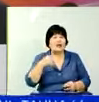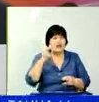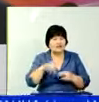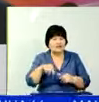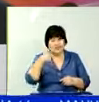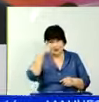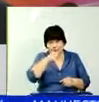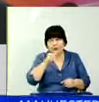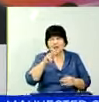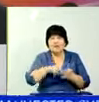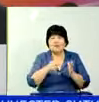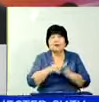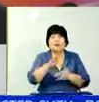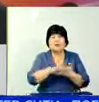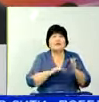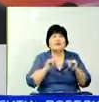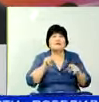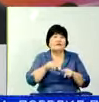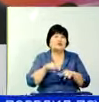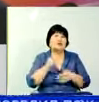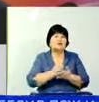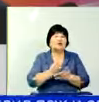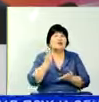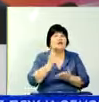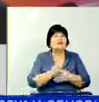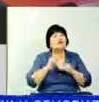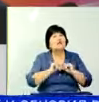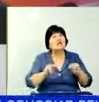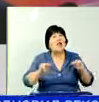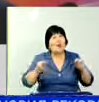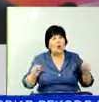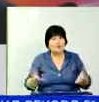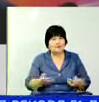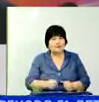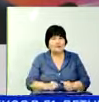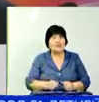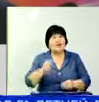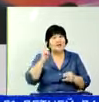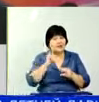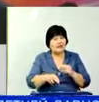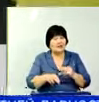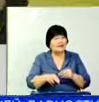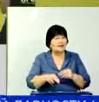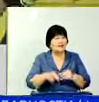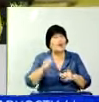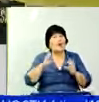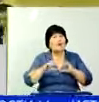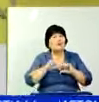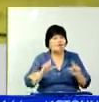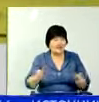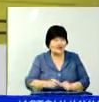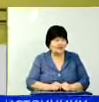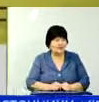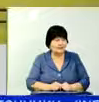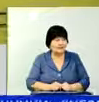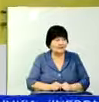этом году и планирую дальше развиваться в этой сфере, стать педагогом, закончить хореографический университет.